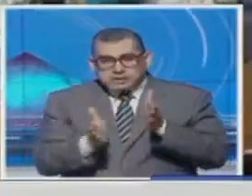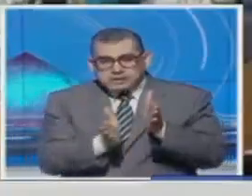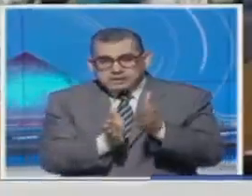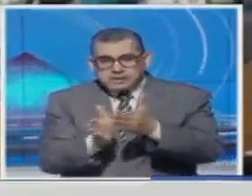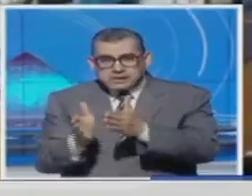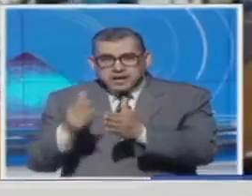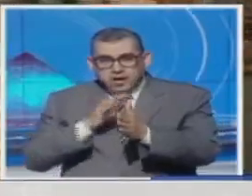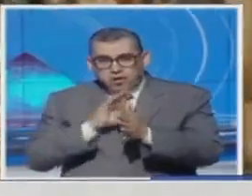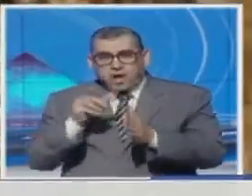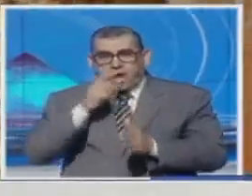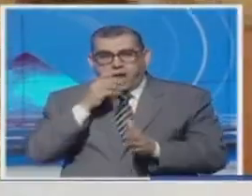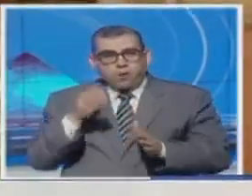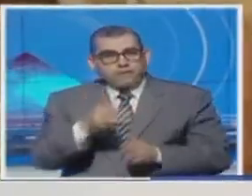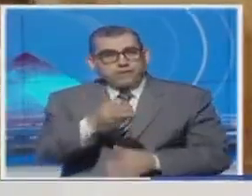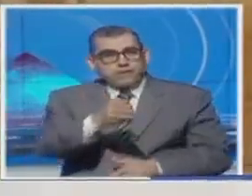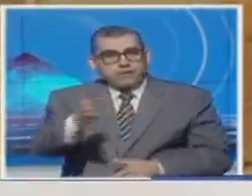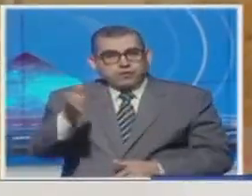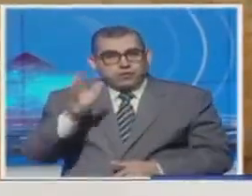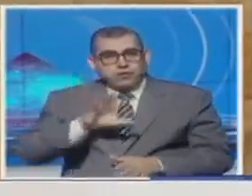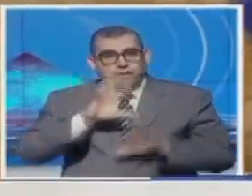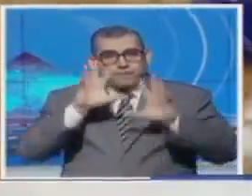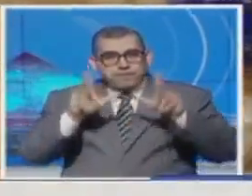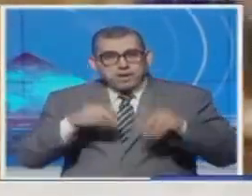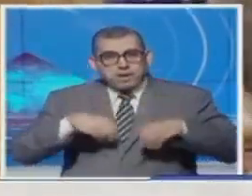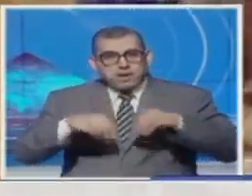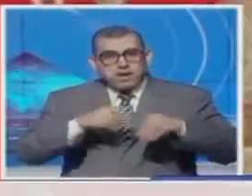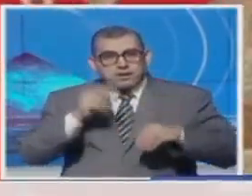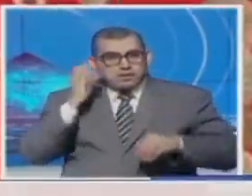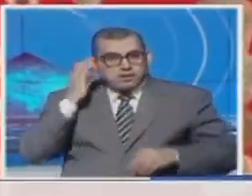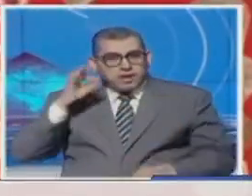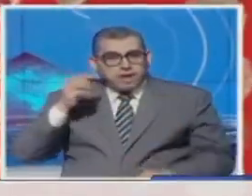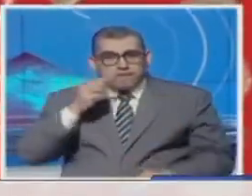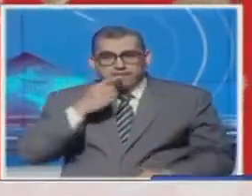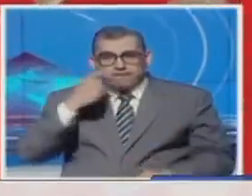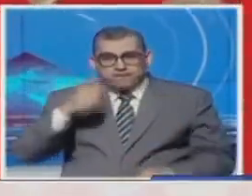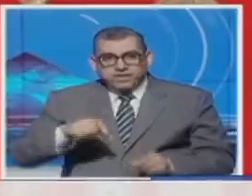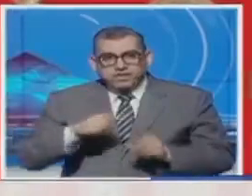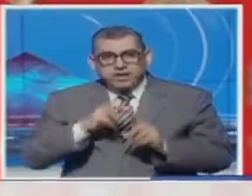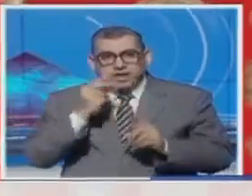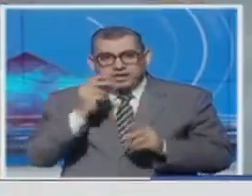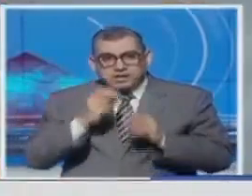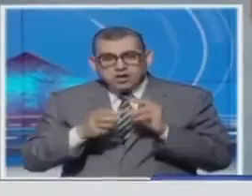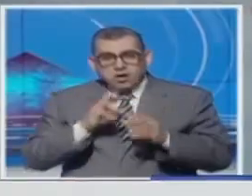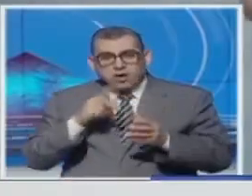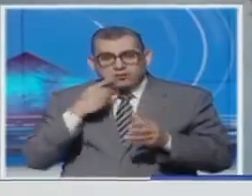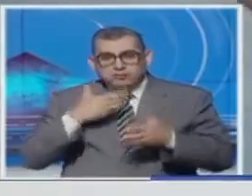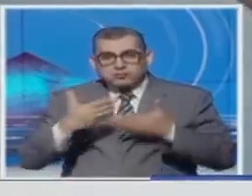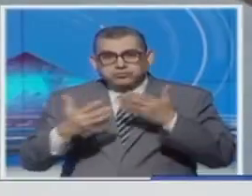وصولا للمقاهي، وتجارة تتنوع بين ذهب وفضة وأحجار كريمة وتجارة أخرى،